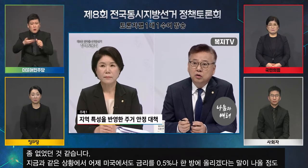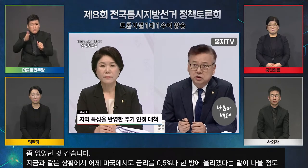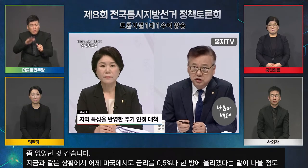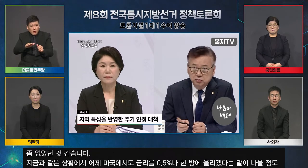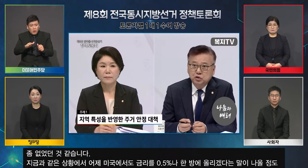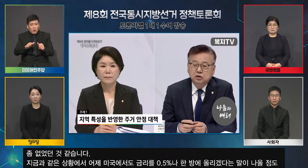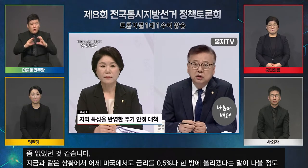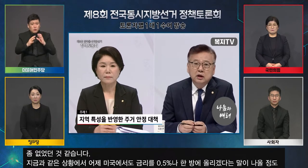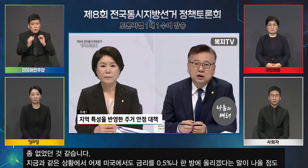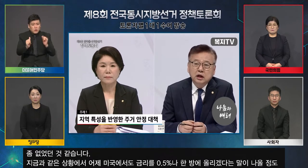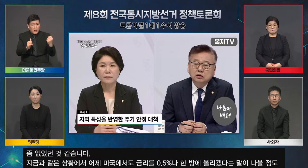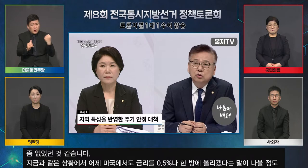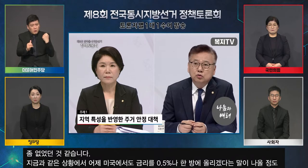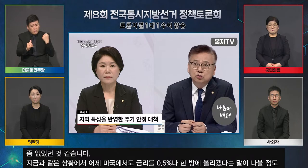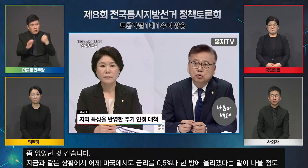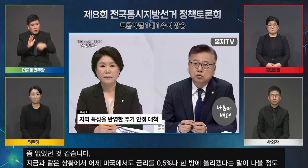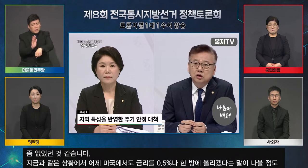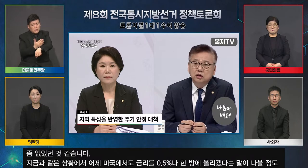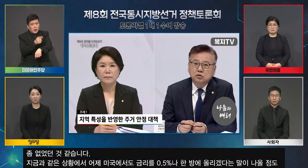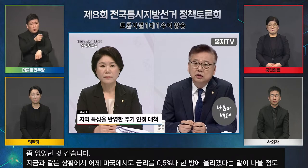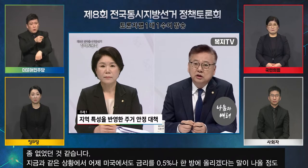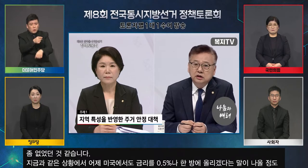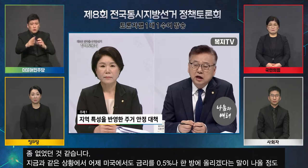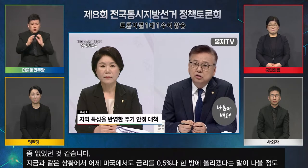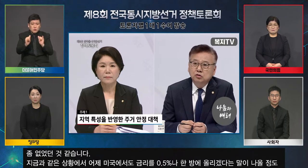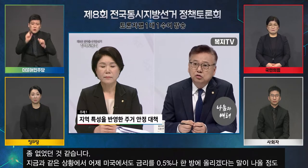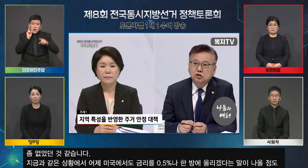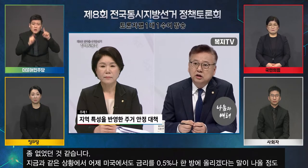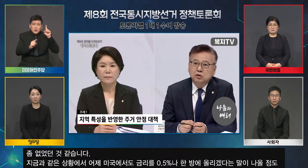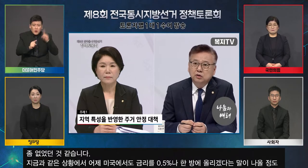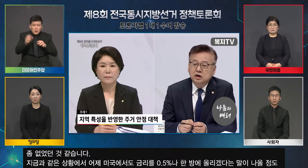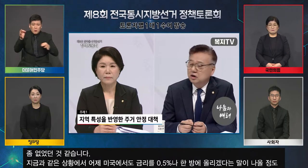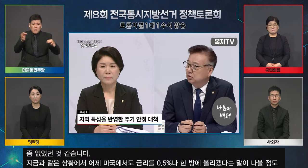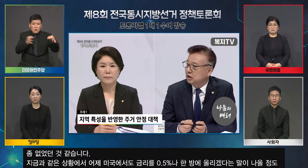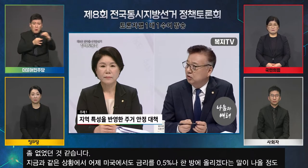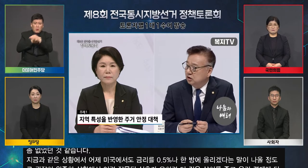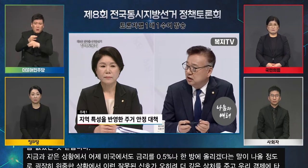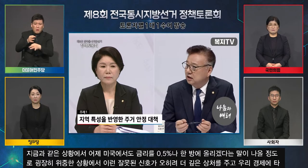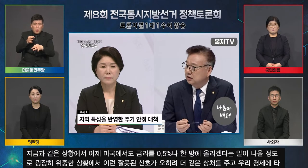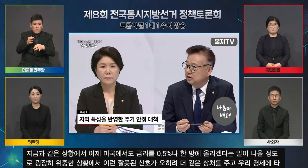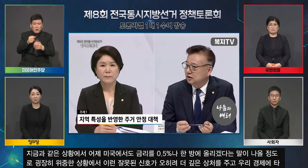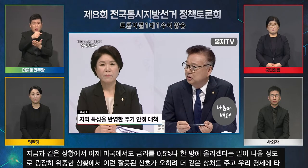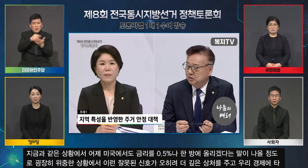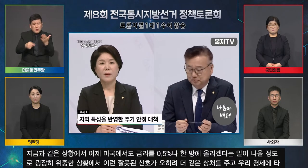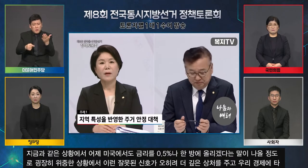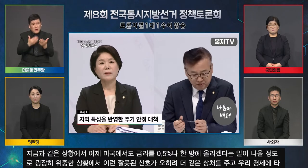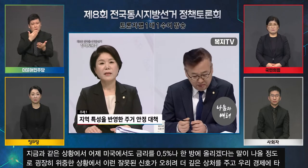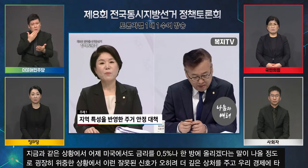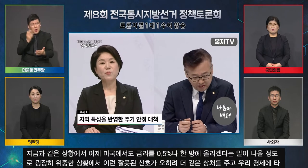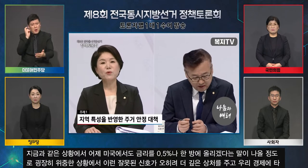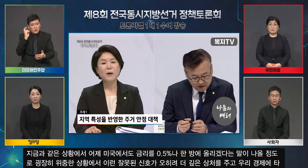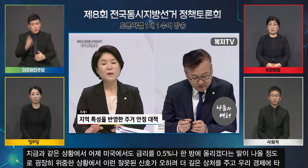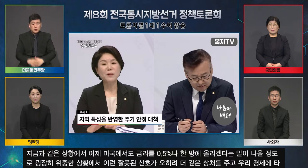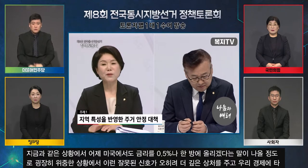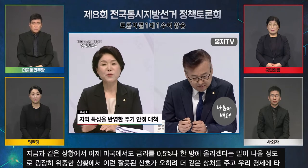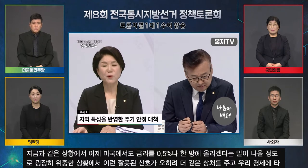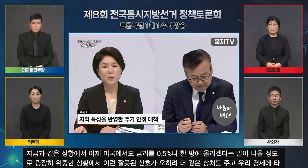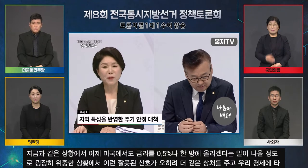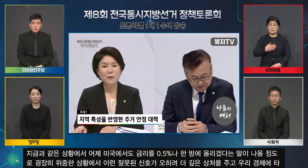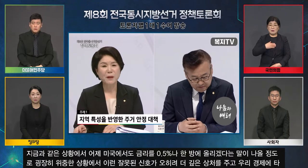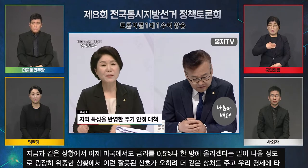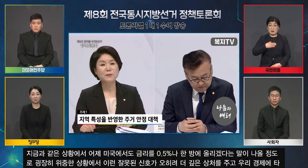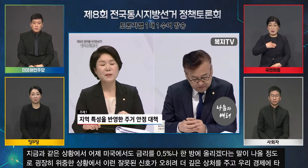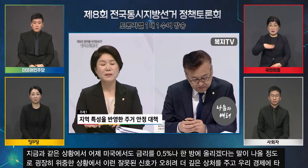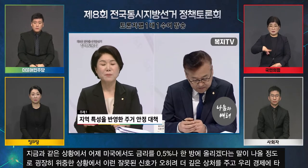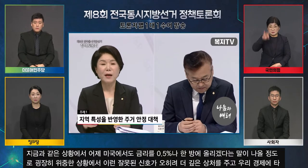더 깊은 상처를 주고 우리 경제에 타격을 줄 수 있다고 생각합니다. 어떻게 생각하시는지요? 제가 모두 발언에서도